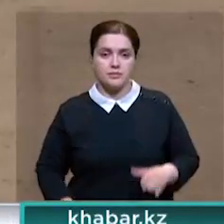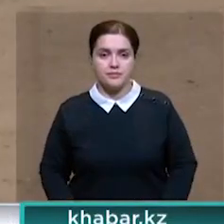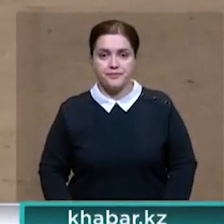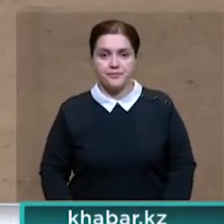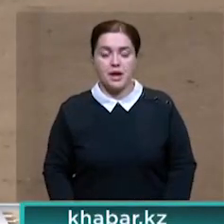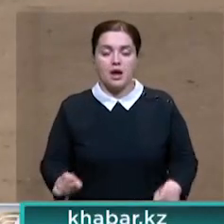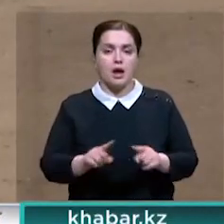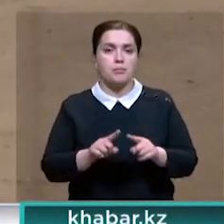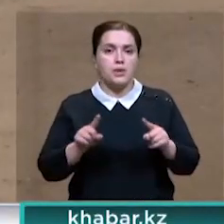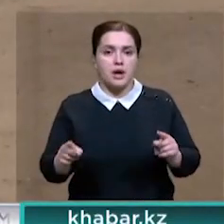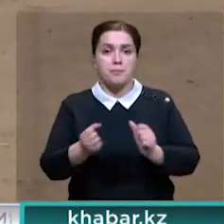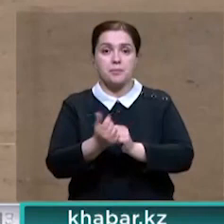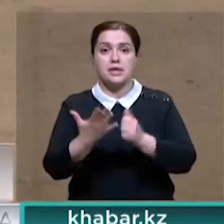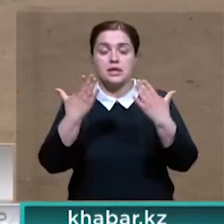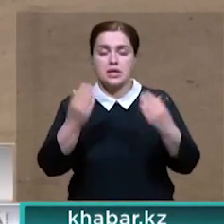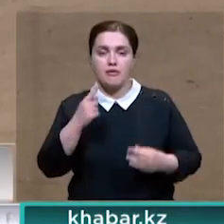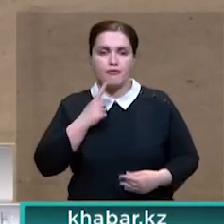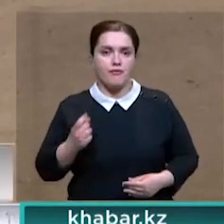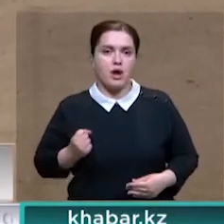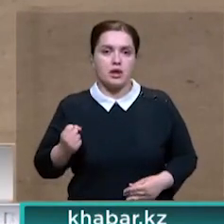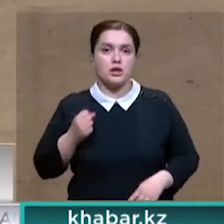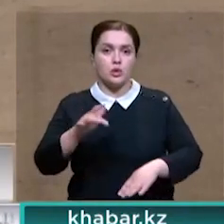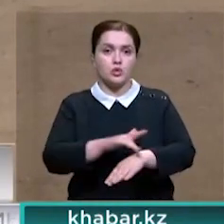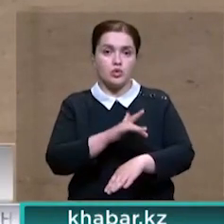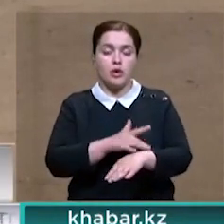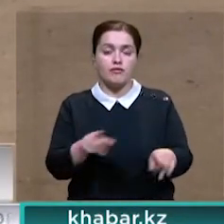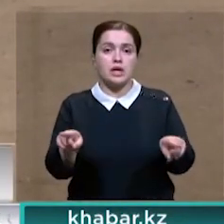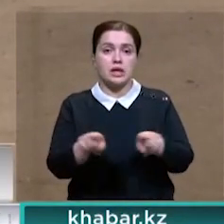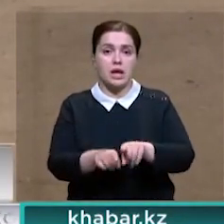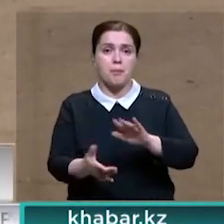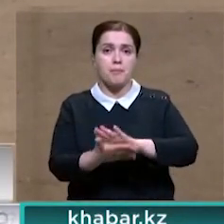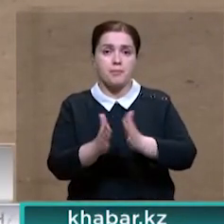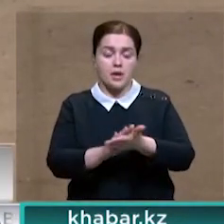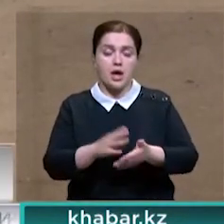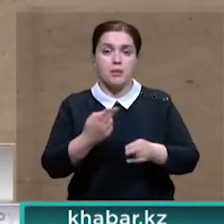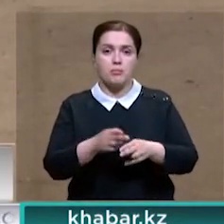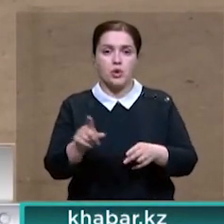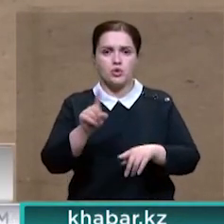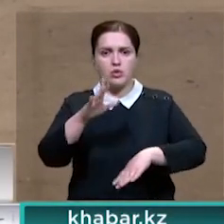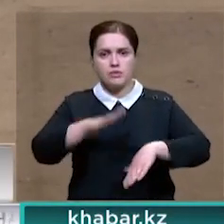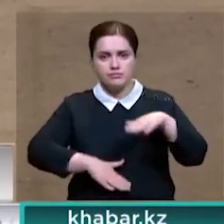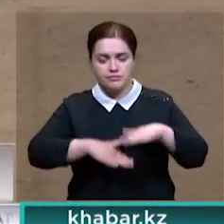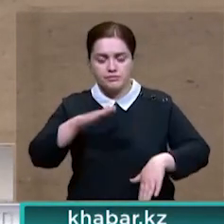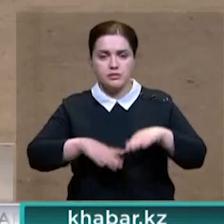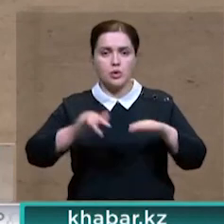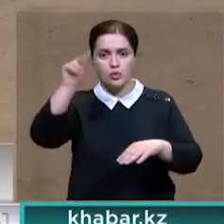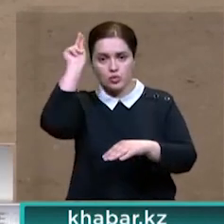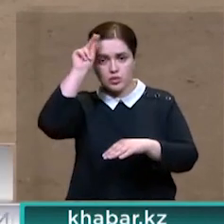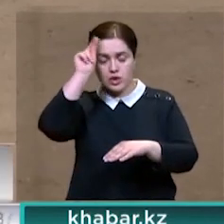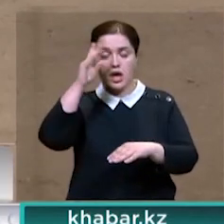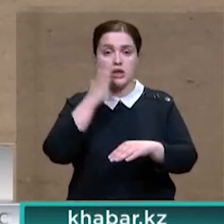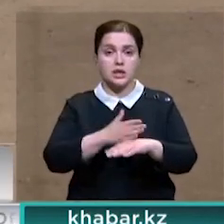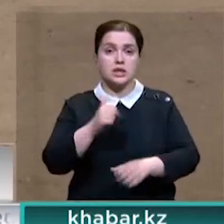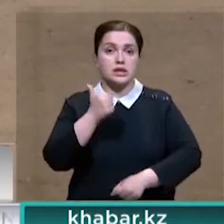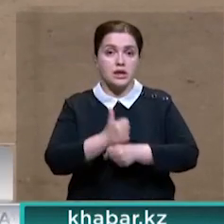На протяжении 15 дней военнослужащие живут вот в таких полевых условиях. Здесь они приобретают как теоретические, так и практические навыки. Главная